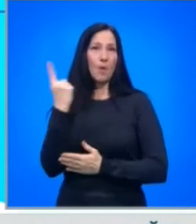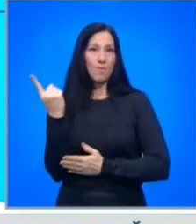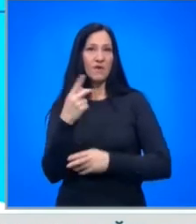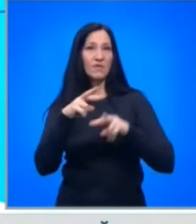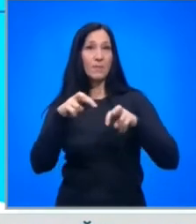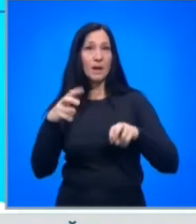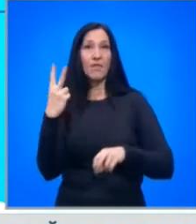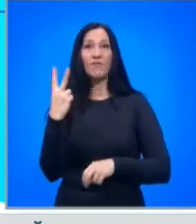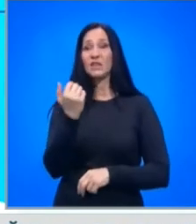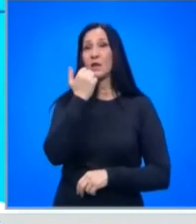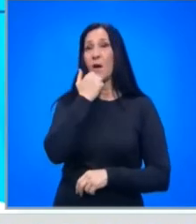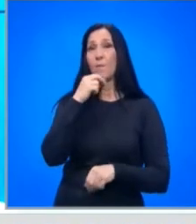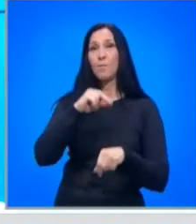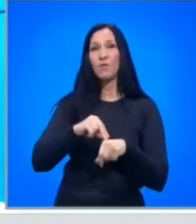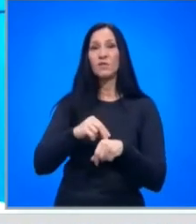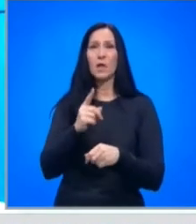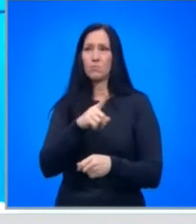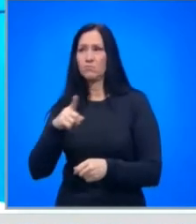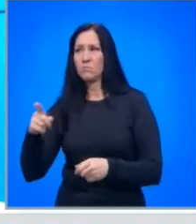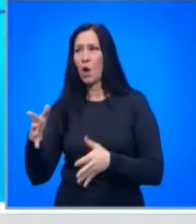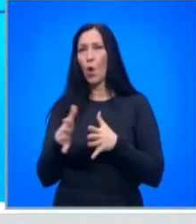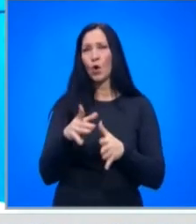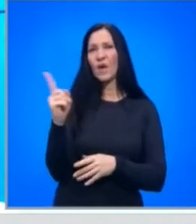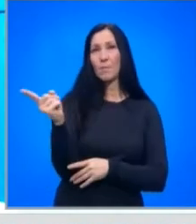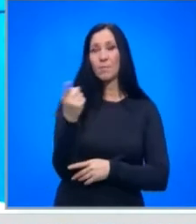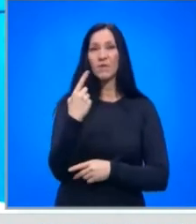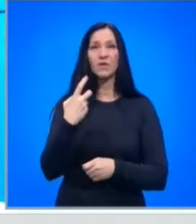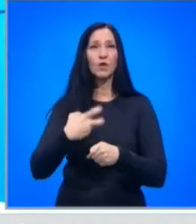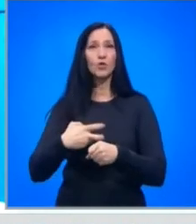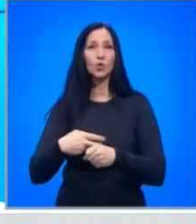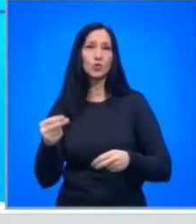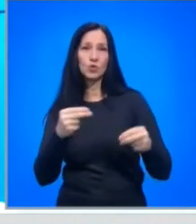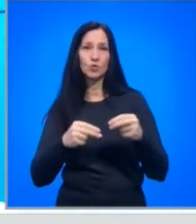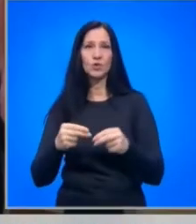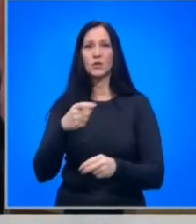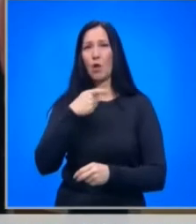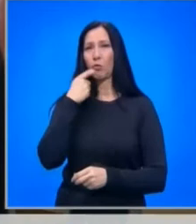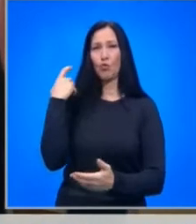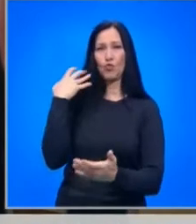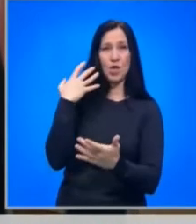Пловдивско, като за някои хора това е първата лекарска консултация от години.